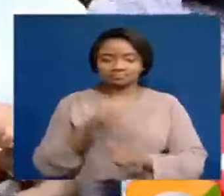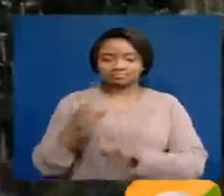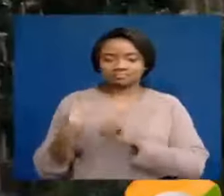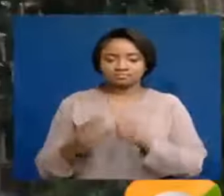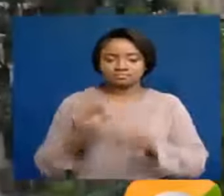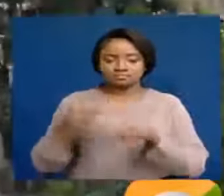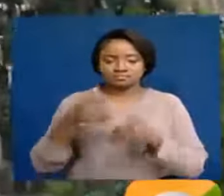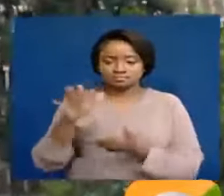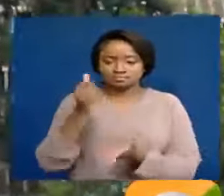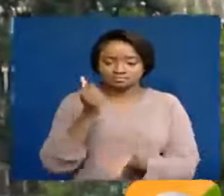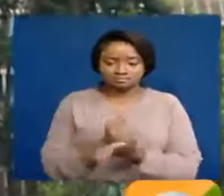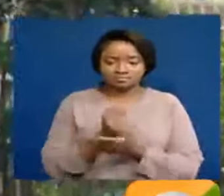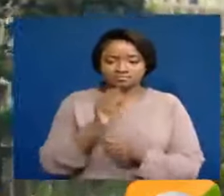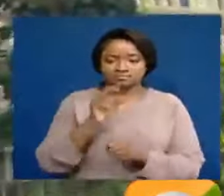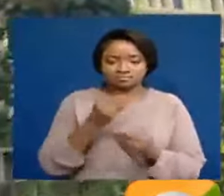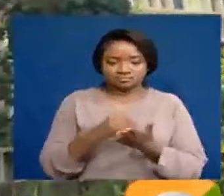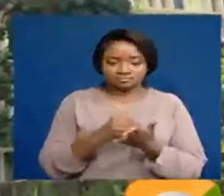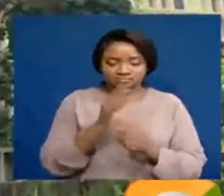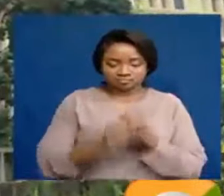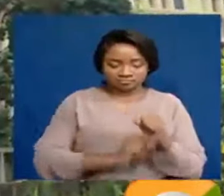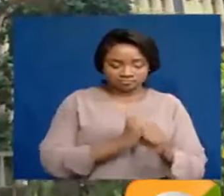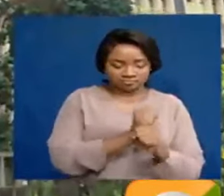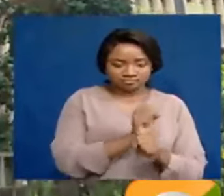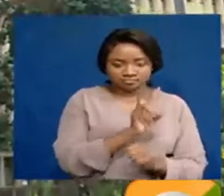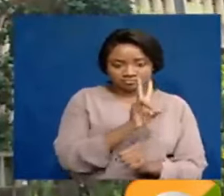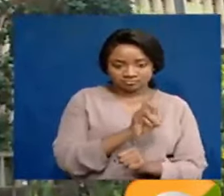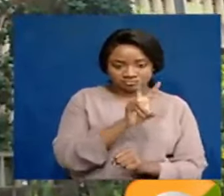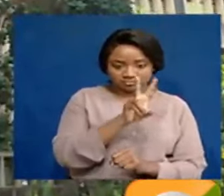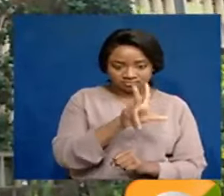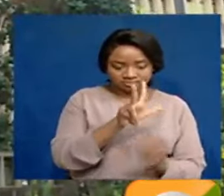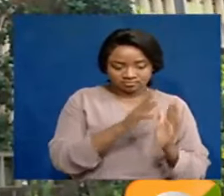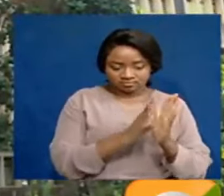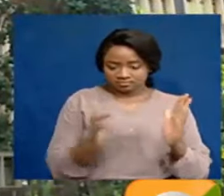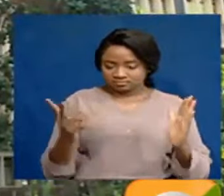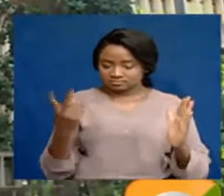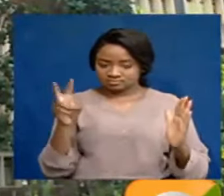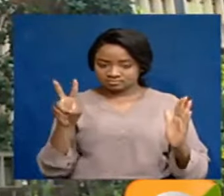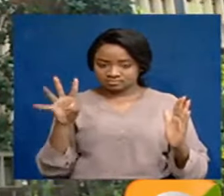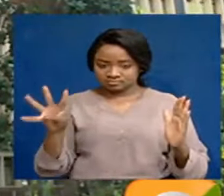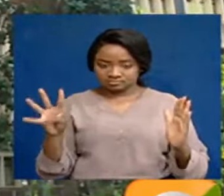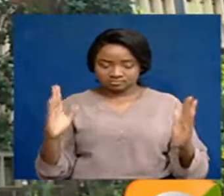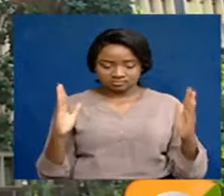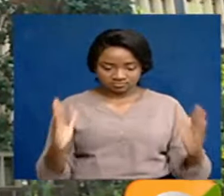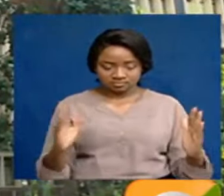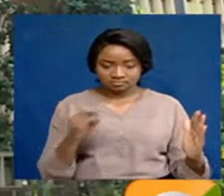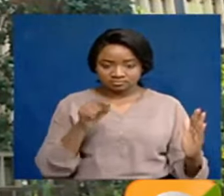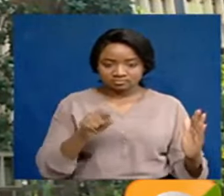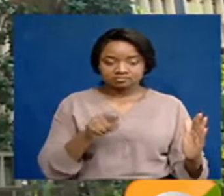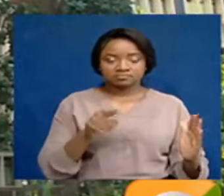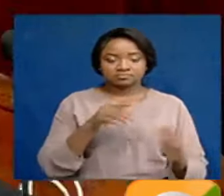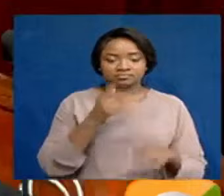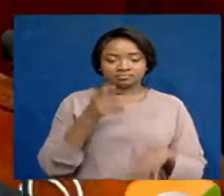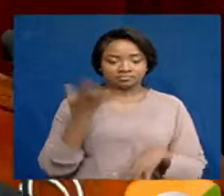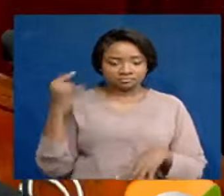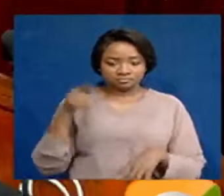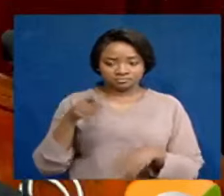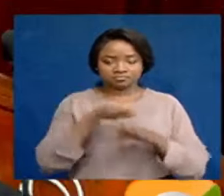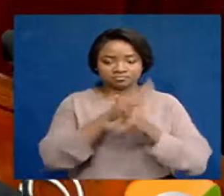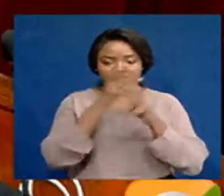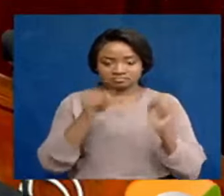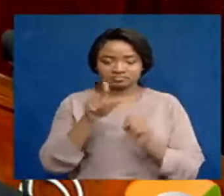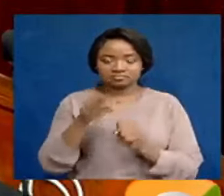afisi yake katika mwaka wa kifedha wa mwaka 2023 hadi mwaka 2024 alipokuwa uongozini.